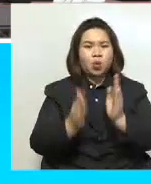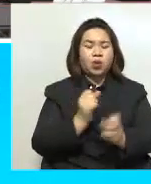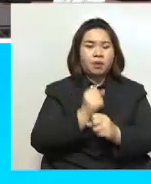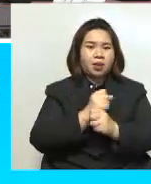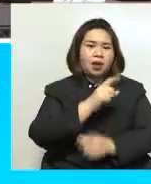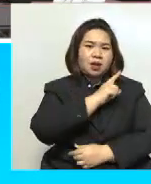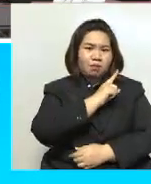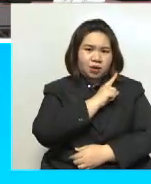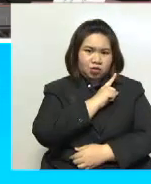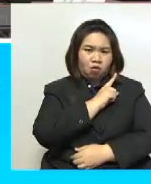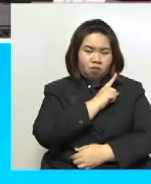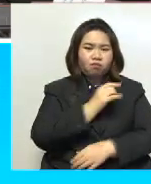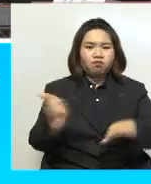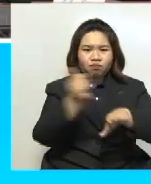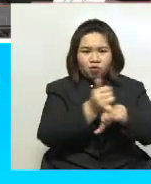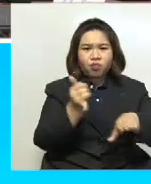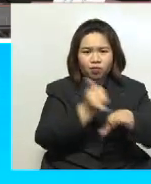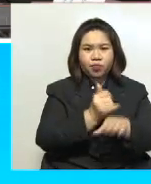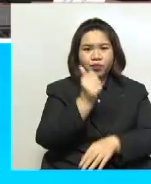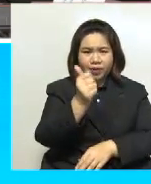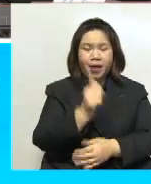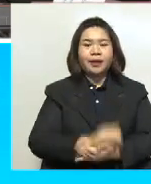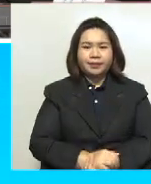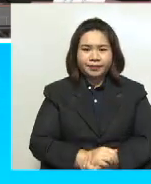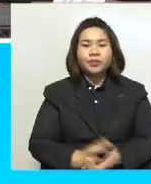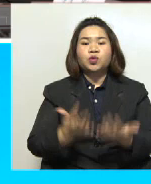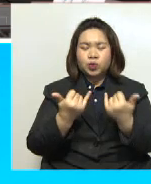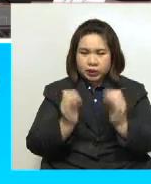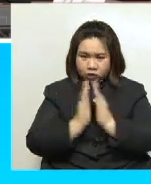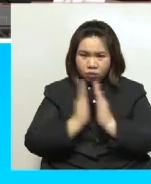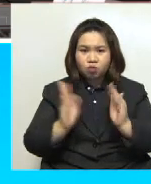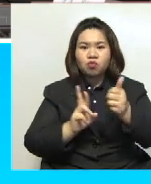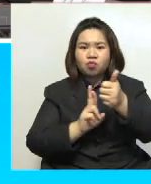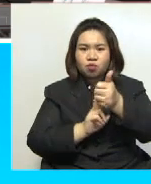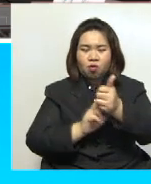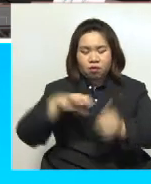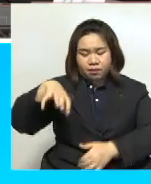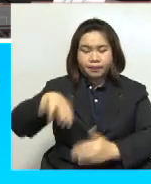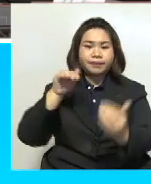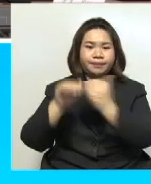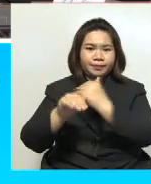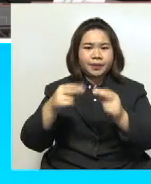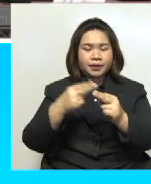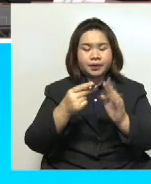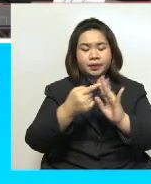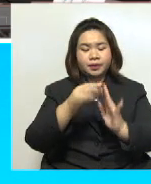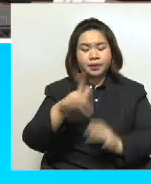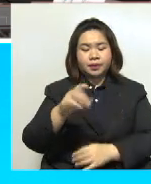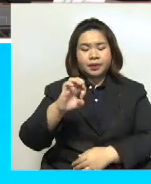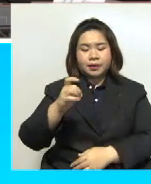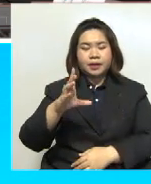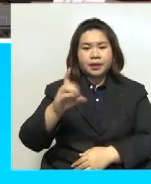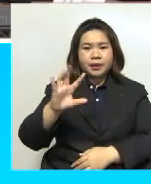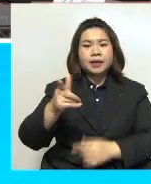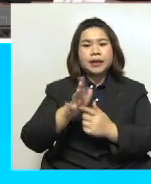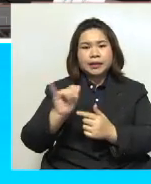ริการรถสาธารณะครับ ค่ะค่ะวันนี้ต้องขอขอบคุณนะคะท่านรองอธิบดีกรมการขนส่งทางบกคุณเชิดชัยสนั่นศรีสา